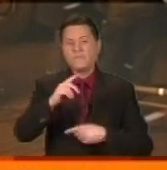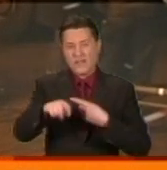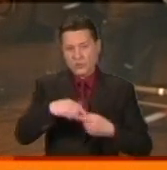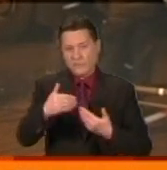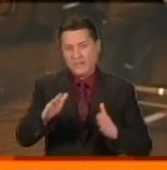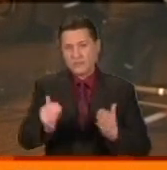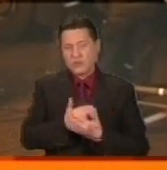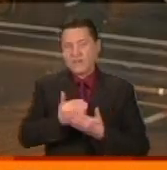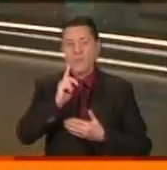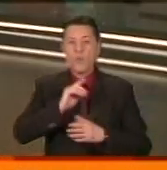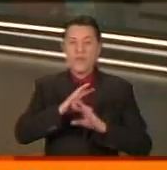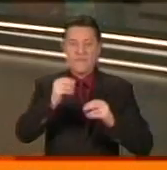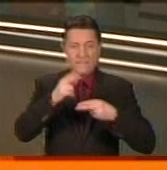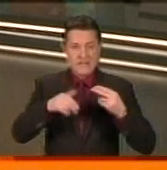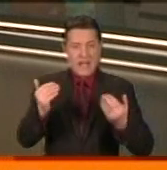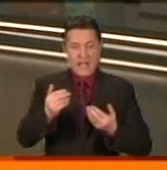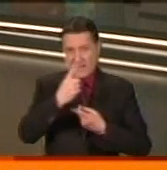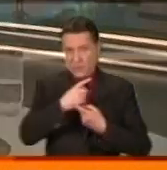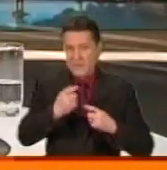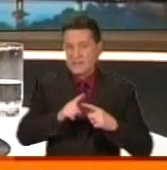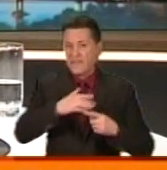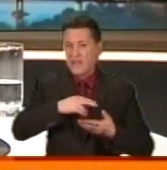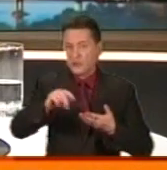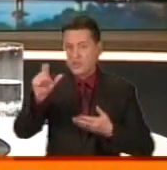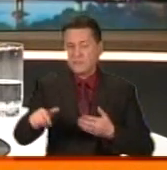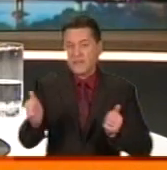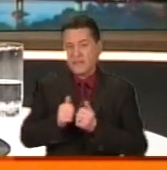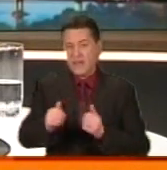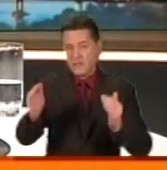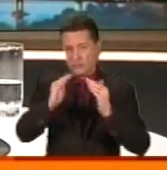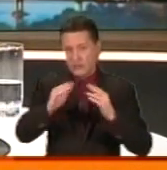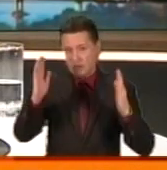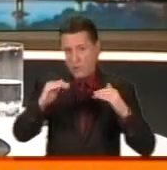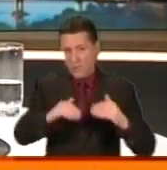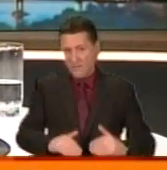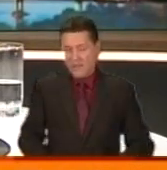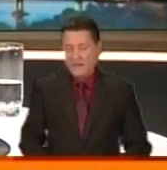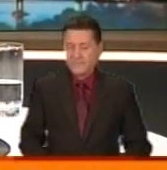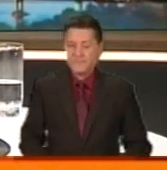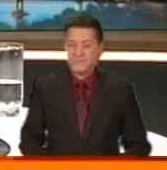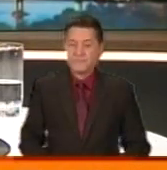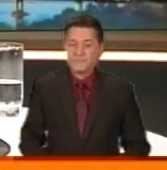В мене поки все віто Валерій Дякую тобі це була Валерія сергеєва і рятувальна операція на місці обвалу будинку в Києві